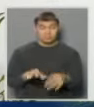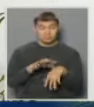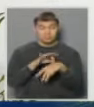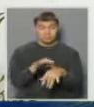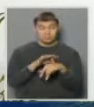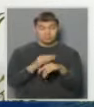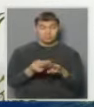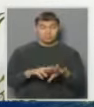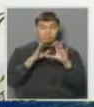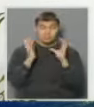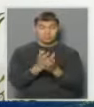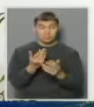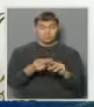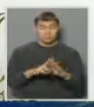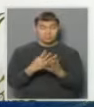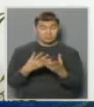тасымалдау, сақталу